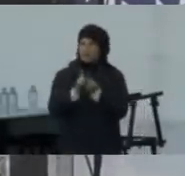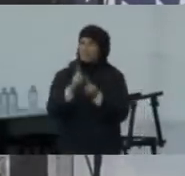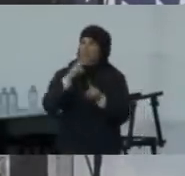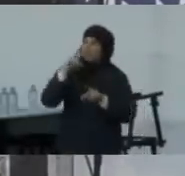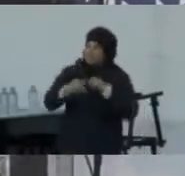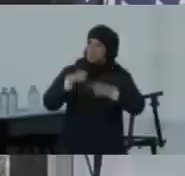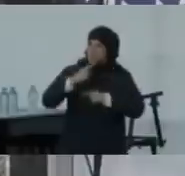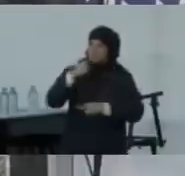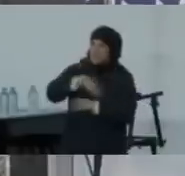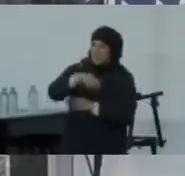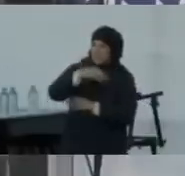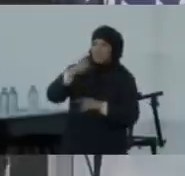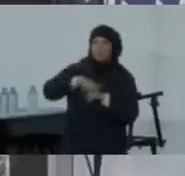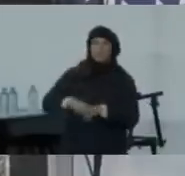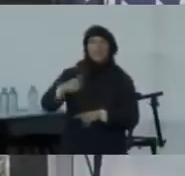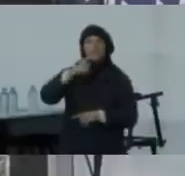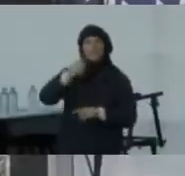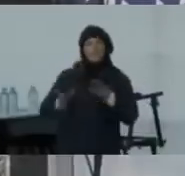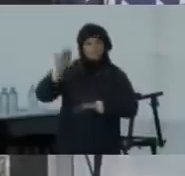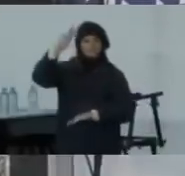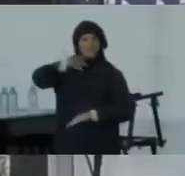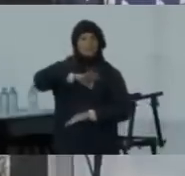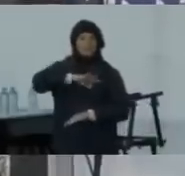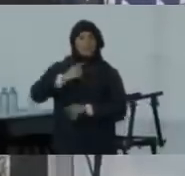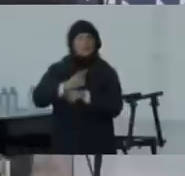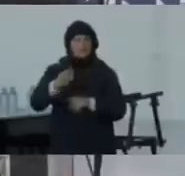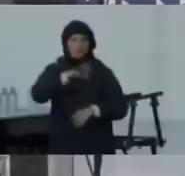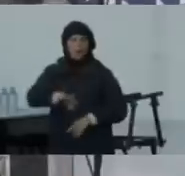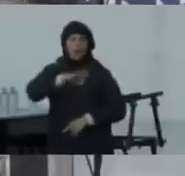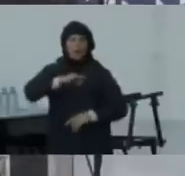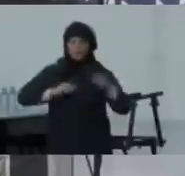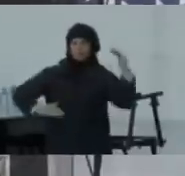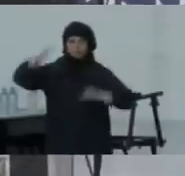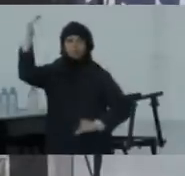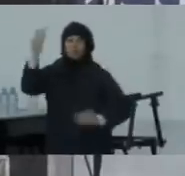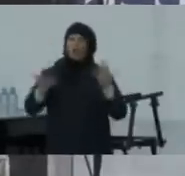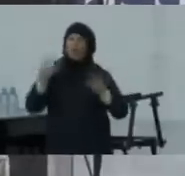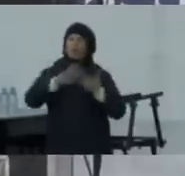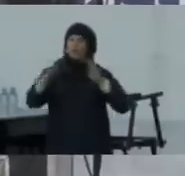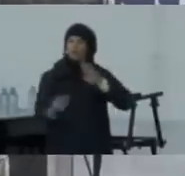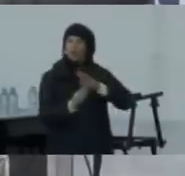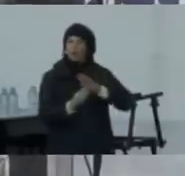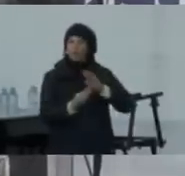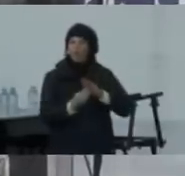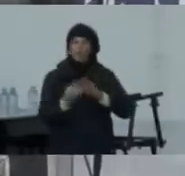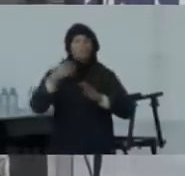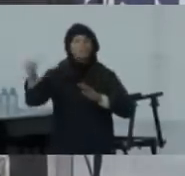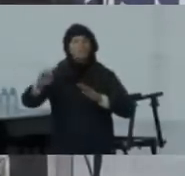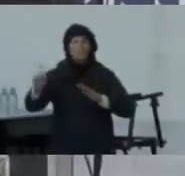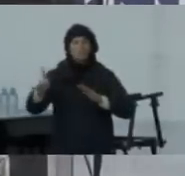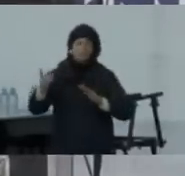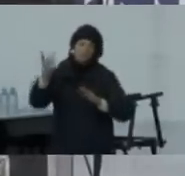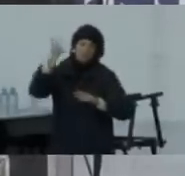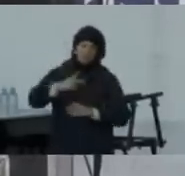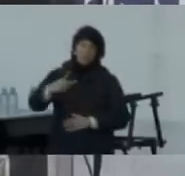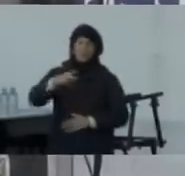12 volte più dello stipendio minimo dei loro collaboratori. Non è passato perché era una minoranza, perché la maggior parte delle industrie